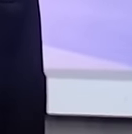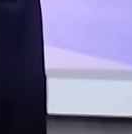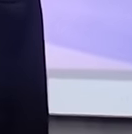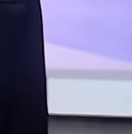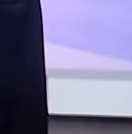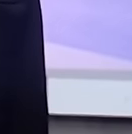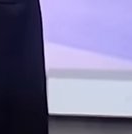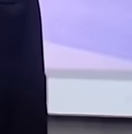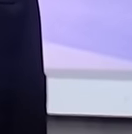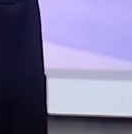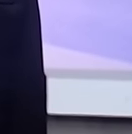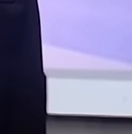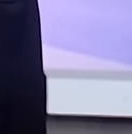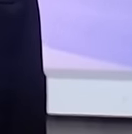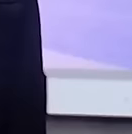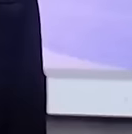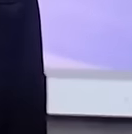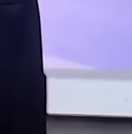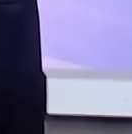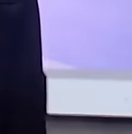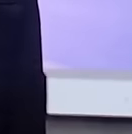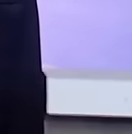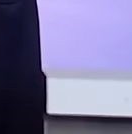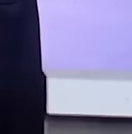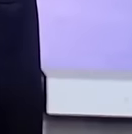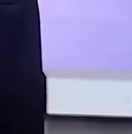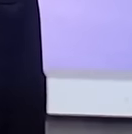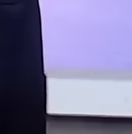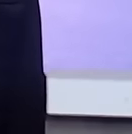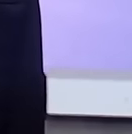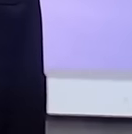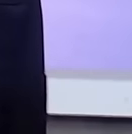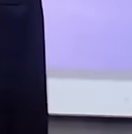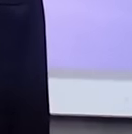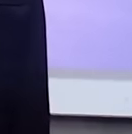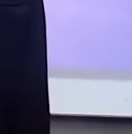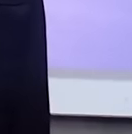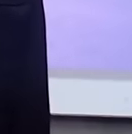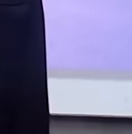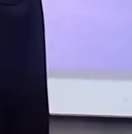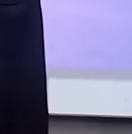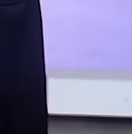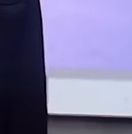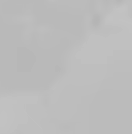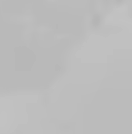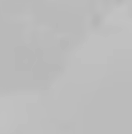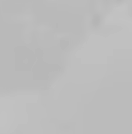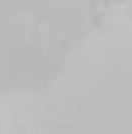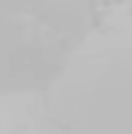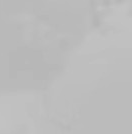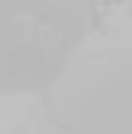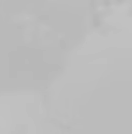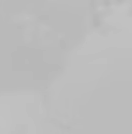abroad, samahan niyo kami sa GMA Pinoy TV at sa www.gmanews.com. Ayon.tv.